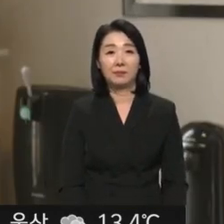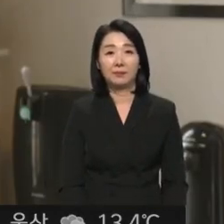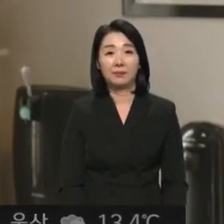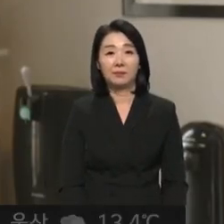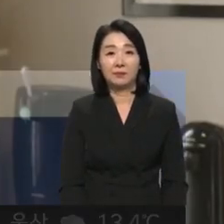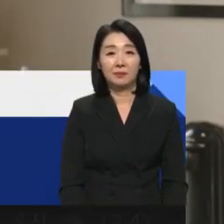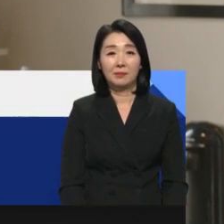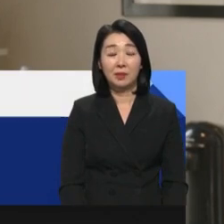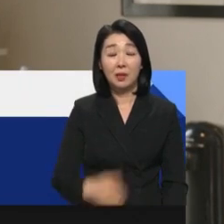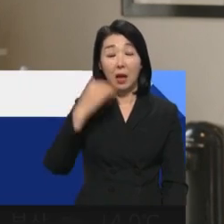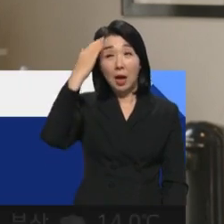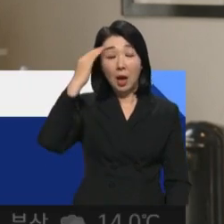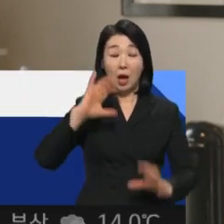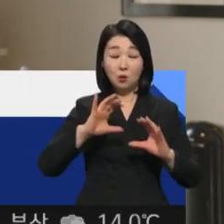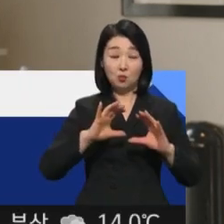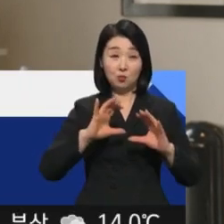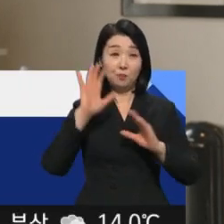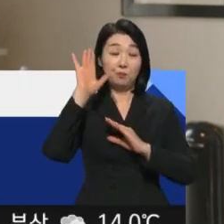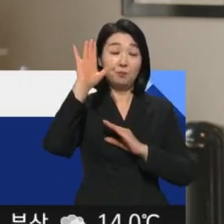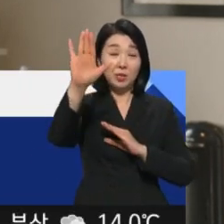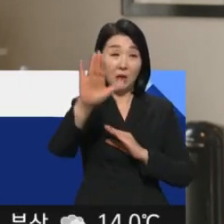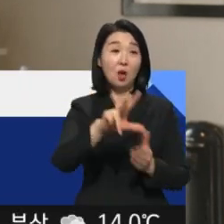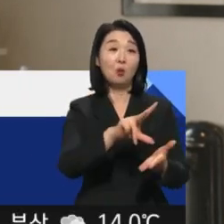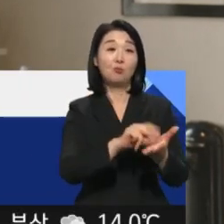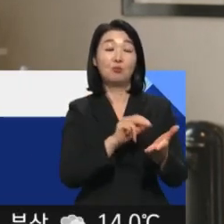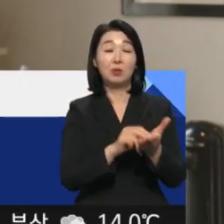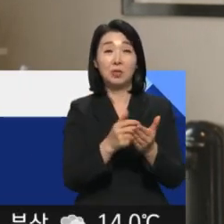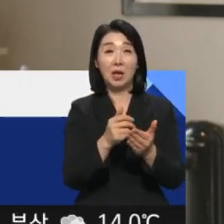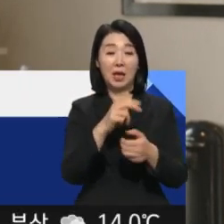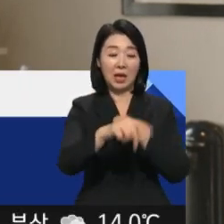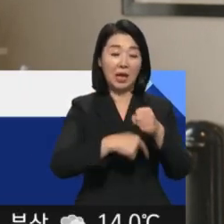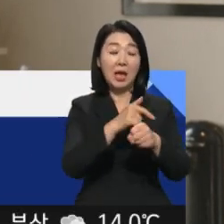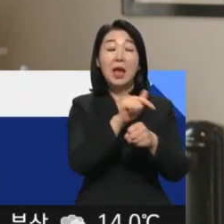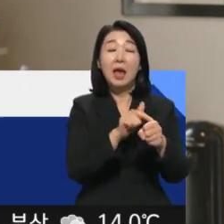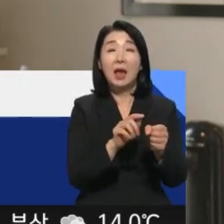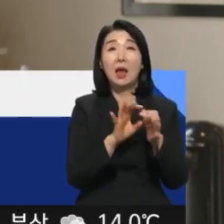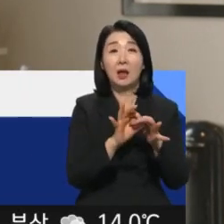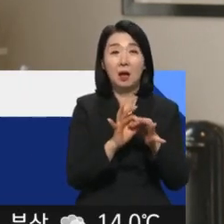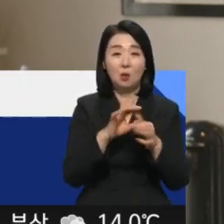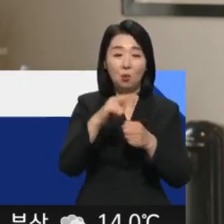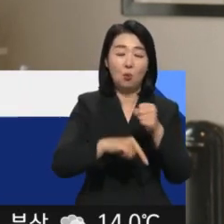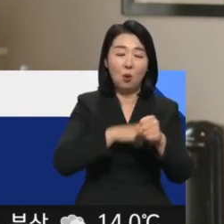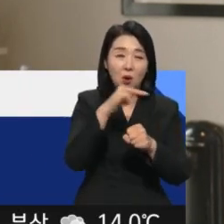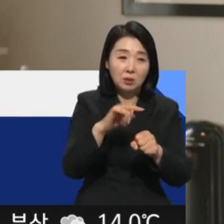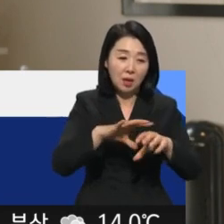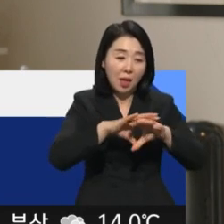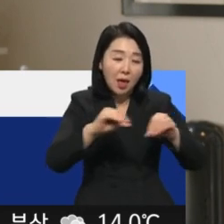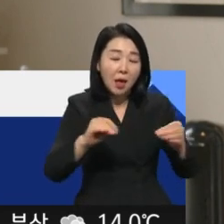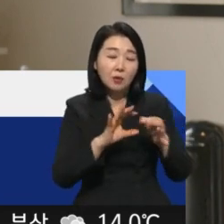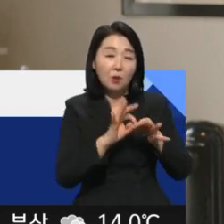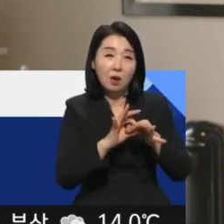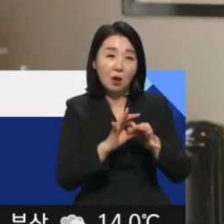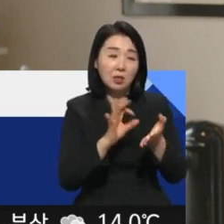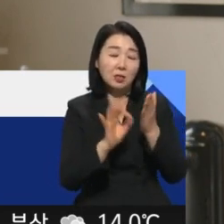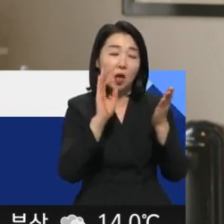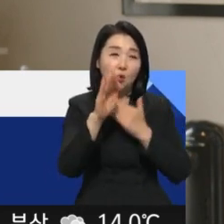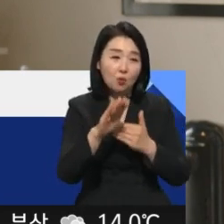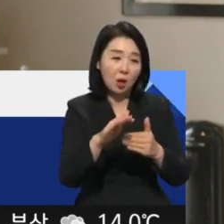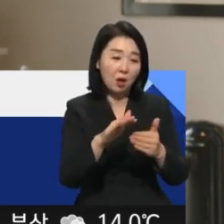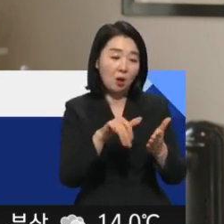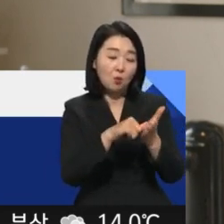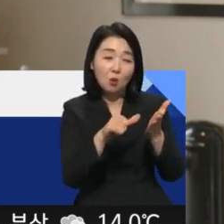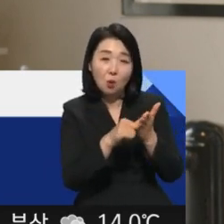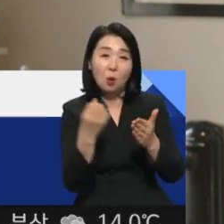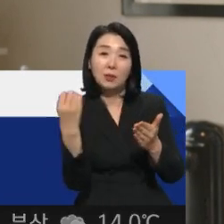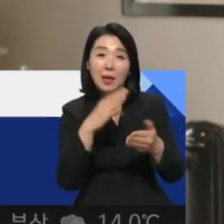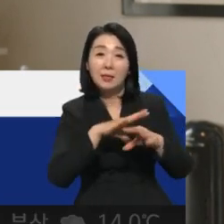우리 국가의 미래 문제인 핵융합에너지, 원전 폐기물 처리 저장, 사용 후 핵연료 재처리,